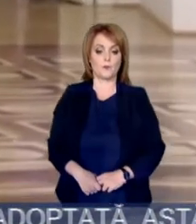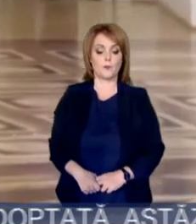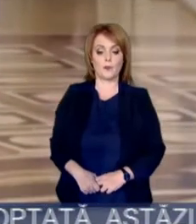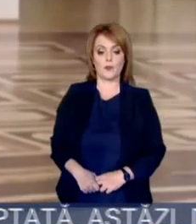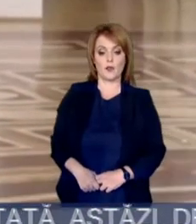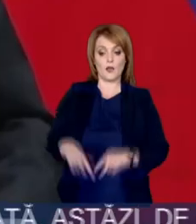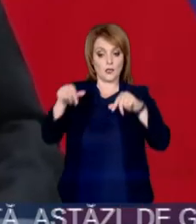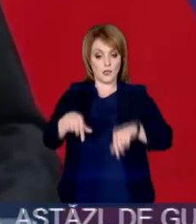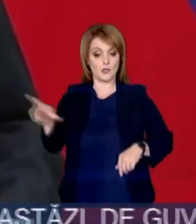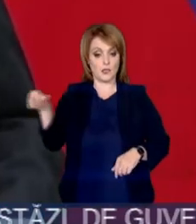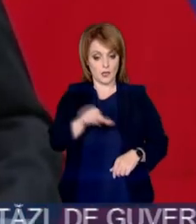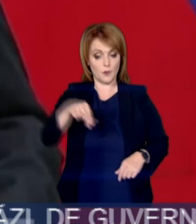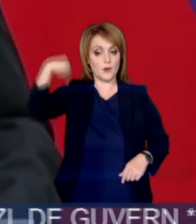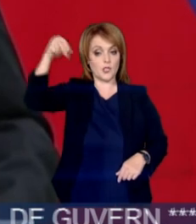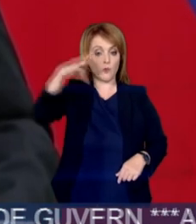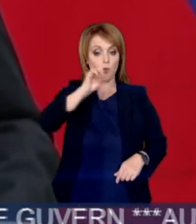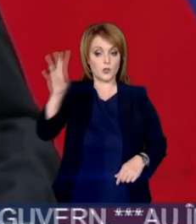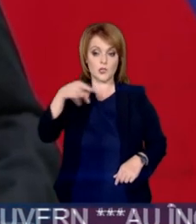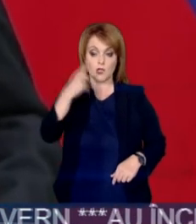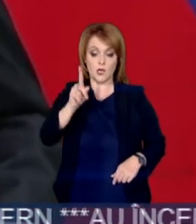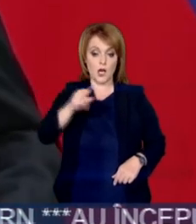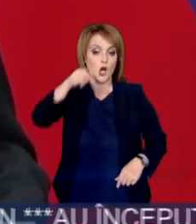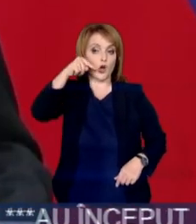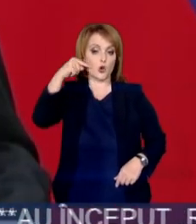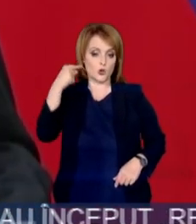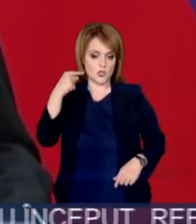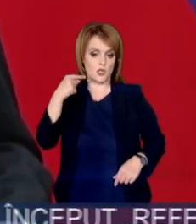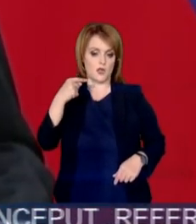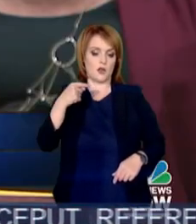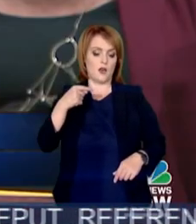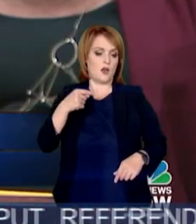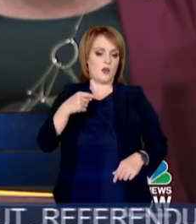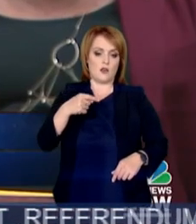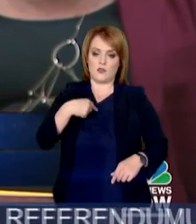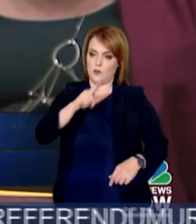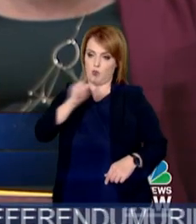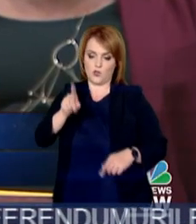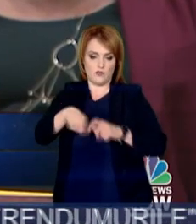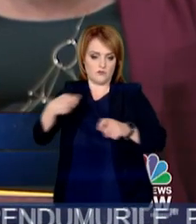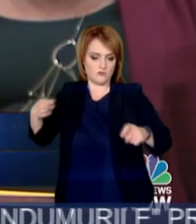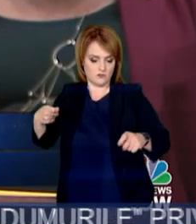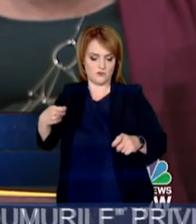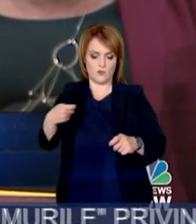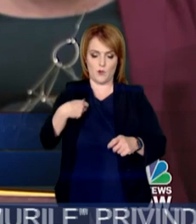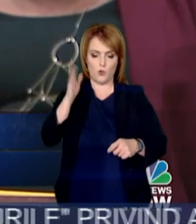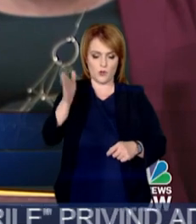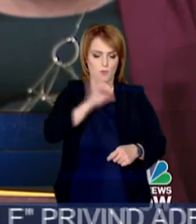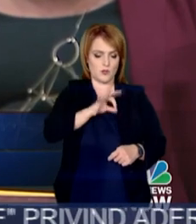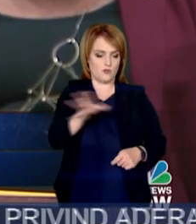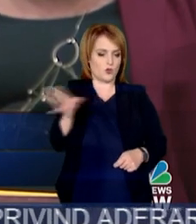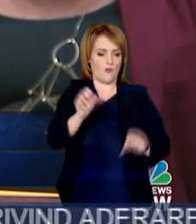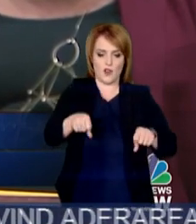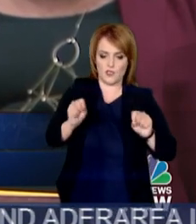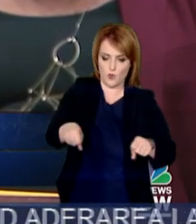săptămâna aceasta președintele putine a spus că Rusia nu va ezita să folosească citez toate sistemele de armament disponibile